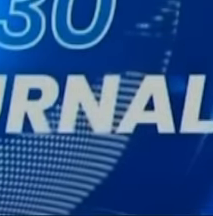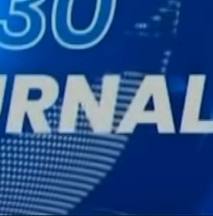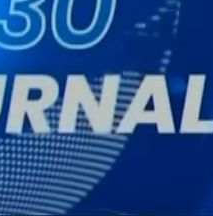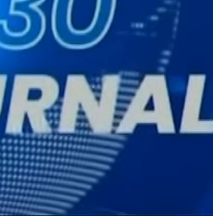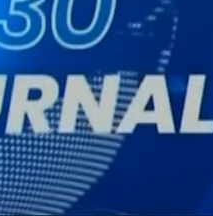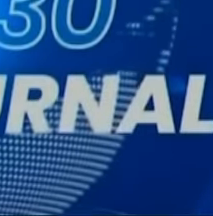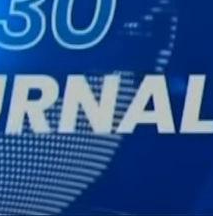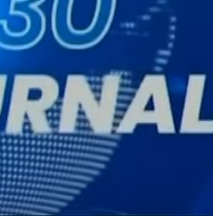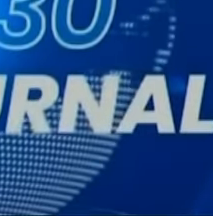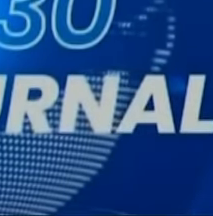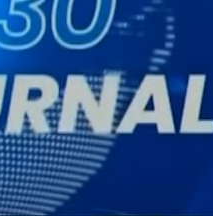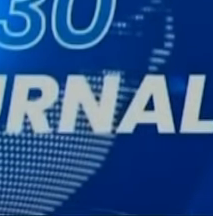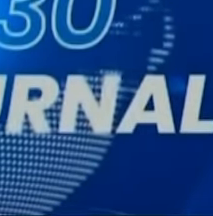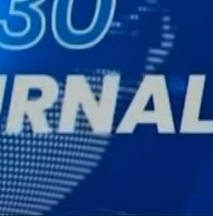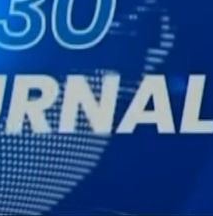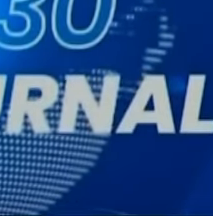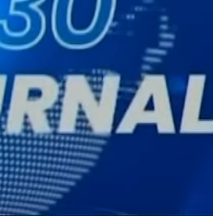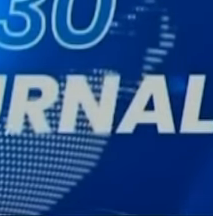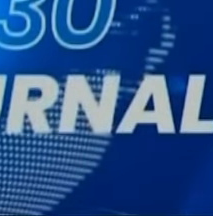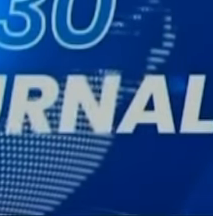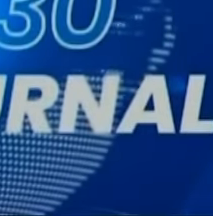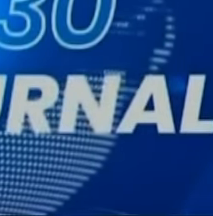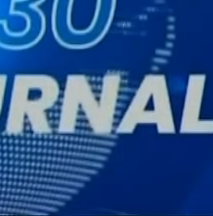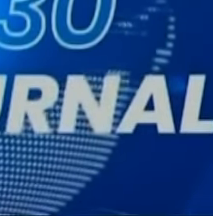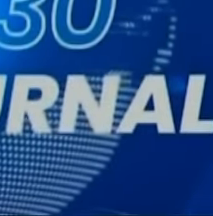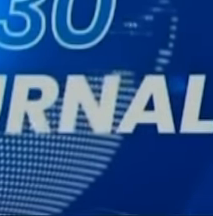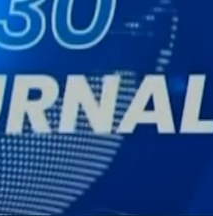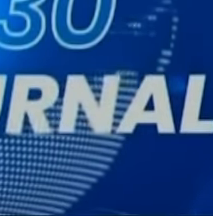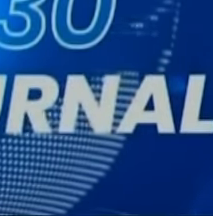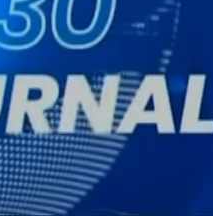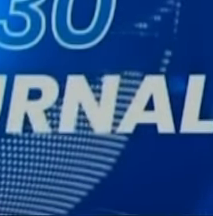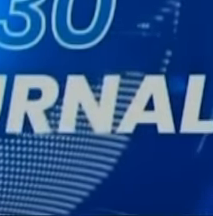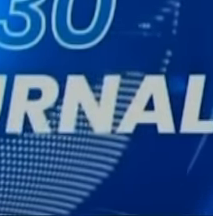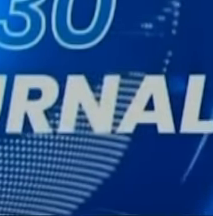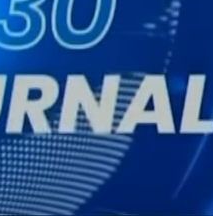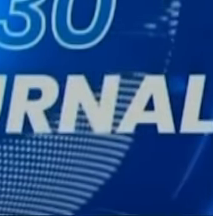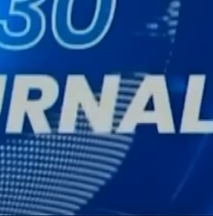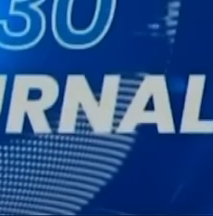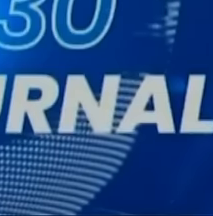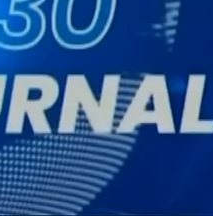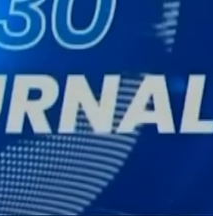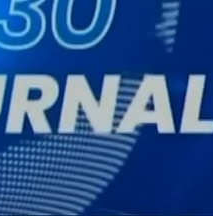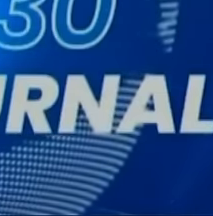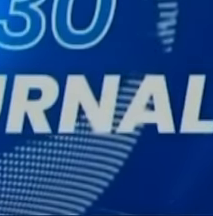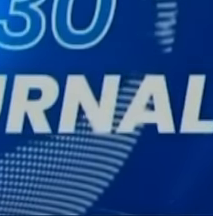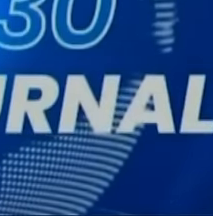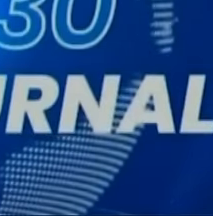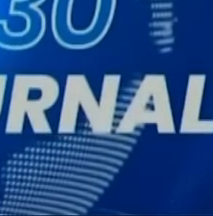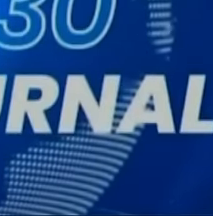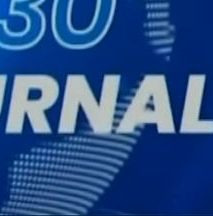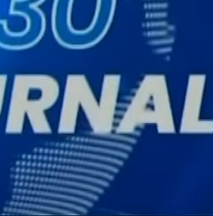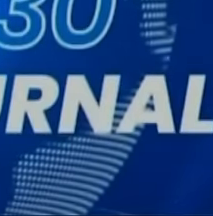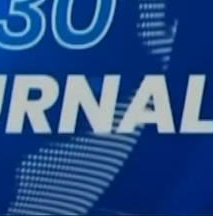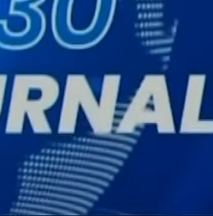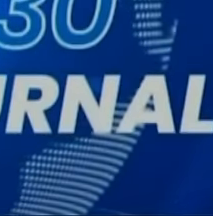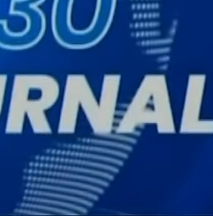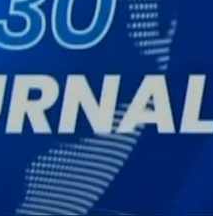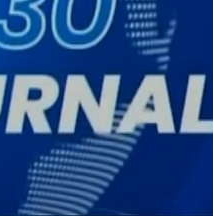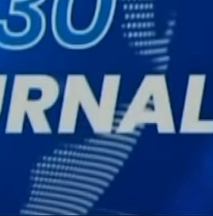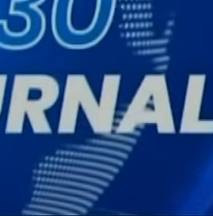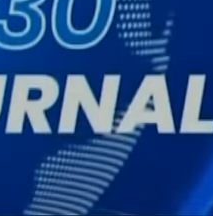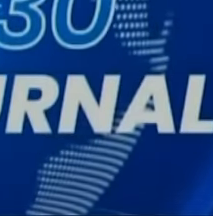Madame, Monsieur, bienvenue. 3 morts, plusieurs disparus et 75 rescapés. C'est le bilan provisoire du naufrage d'un convoi de